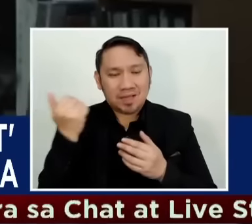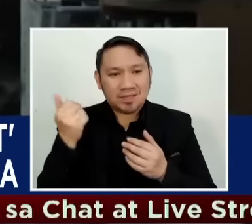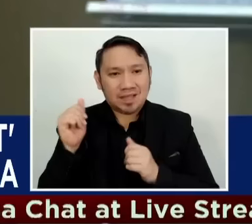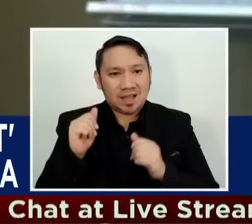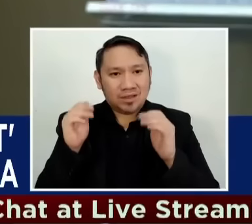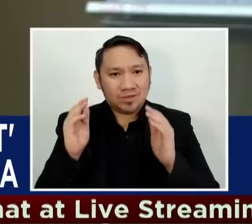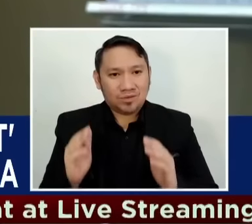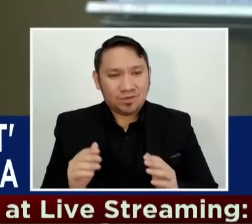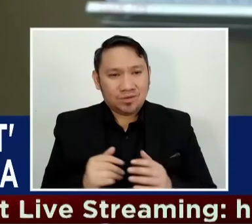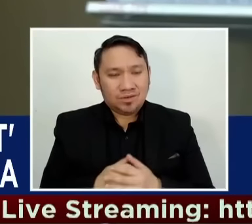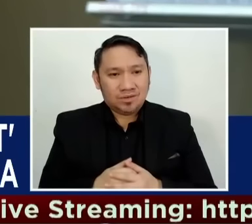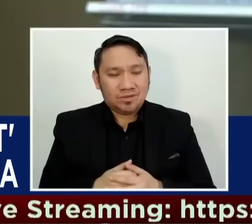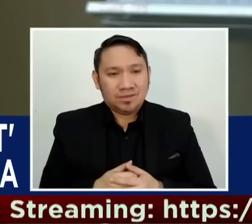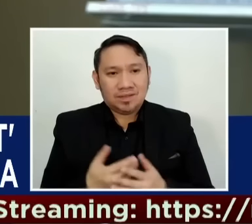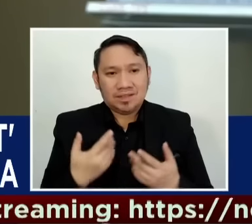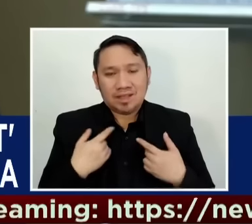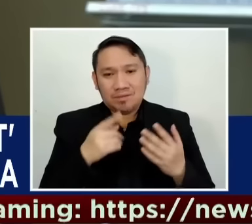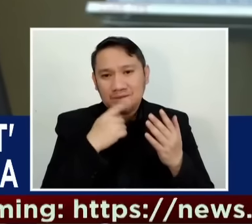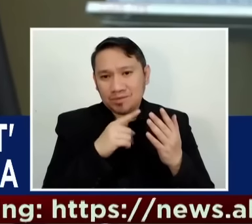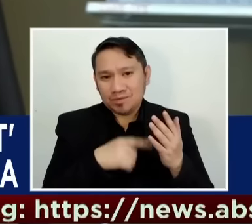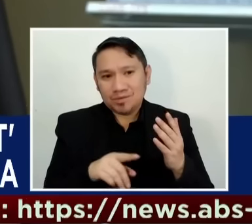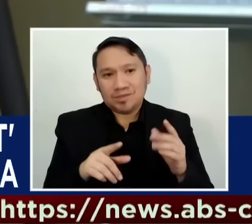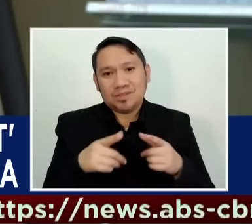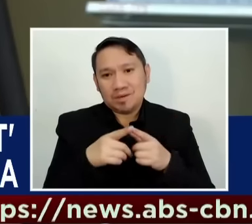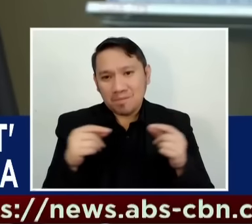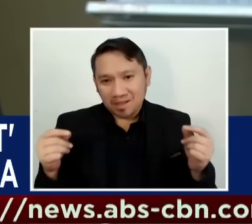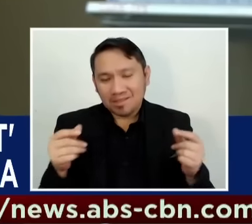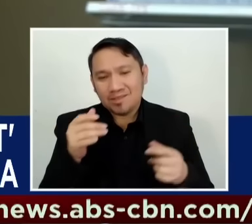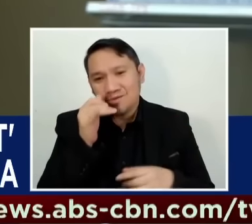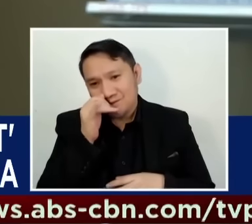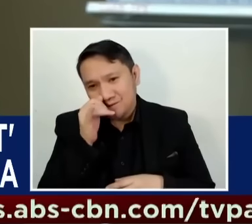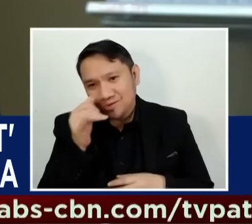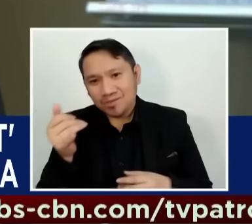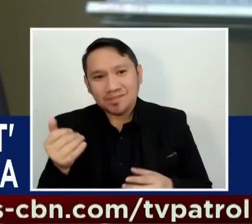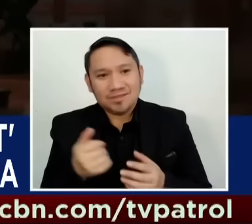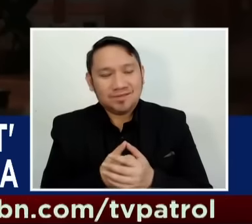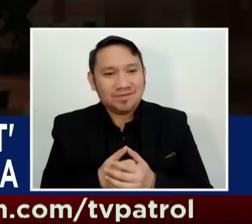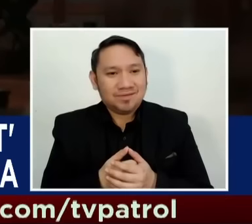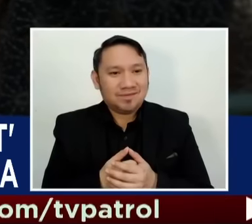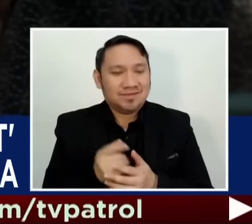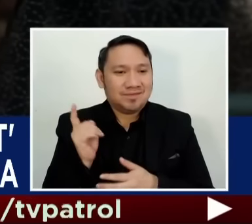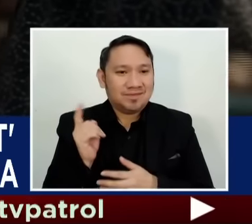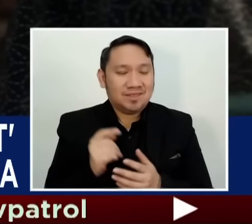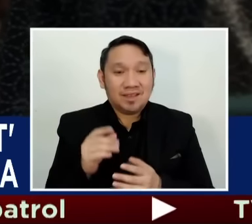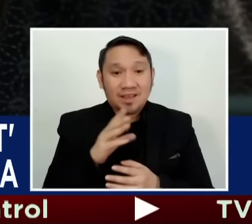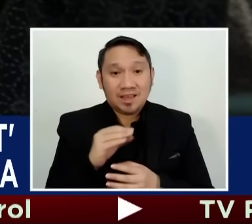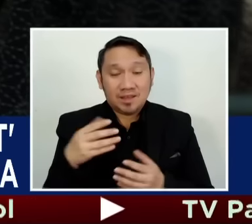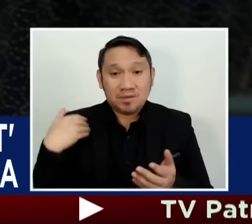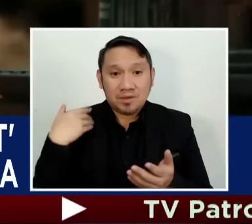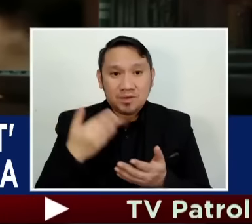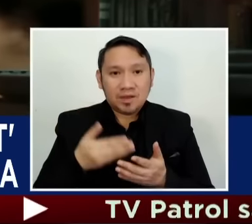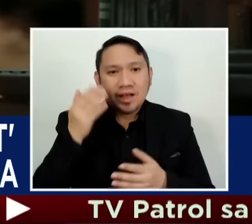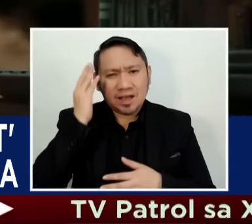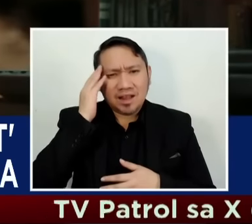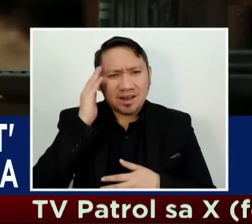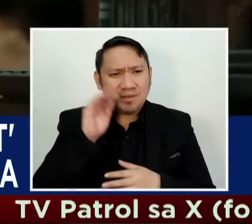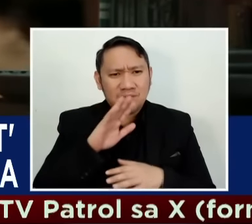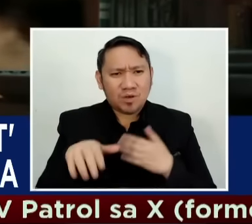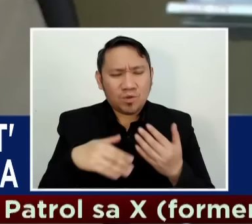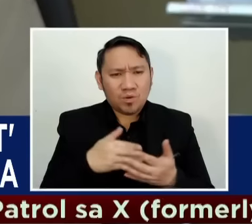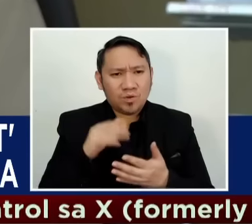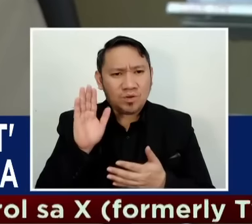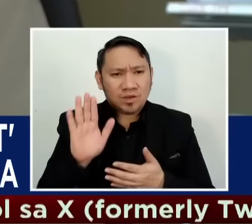daming checklist para sa akin, Japan yung shoot. Kasama ko si Taki Hiro Hira. Yung pagdating niya sa set, alam na niya lahat. Yung